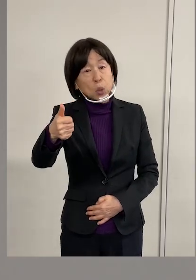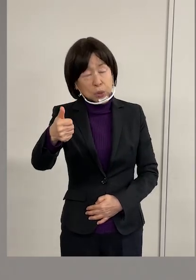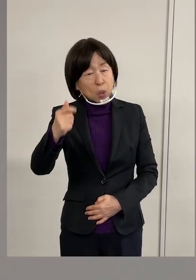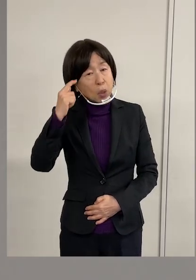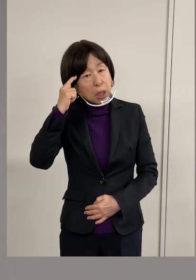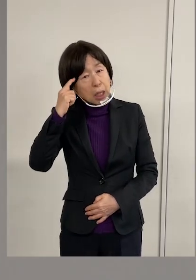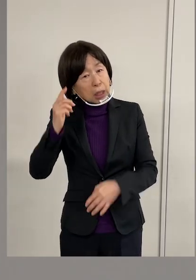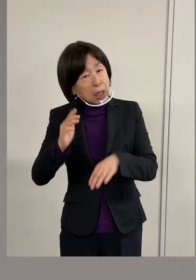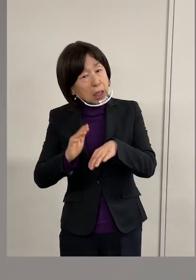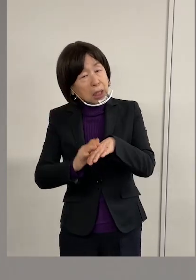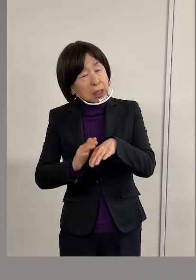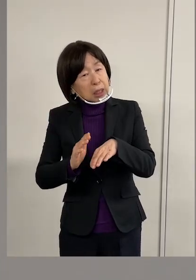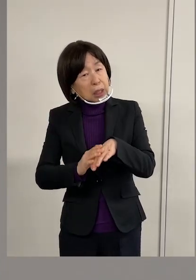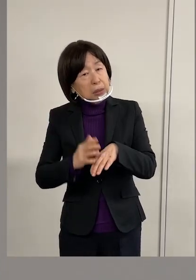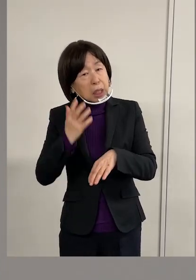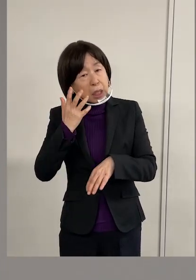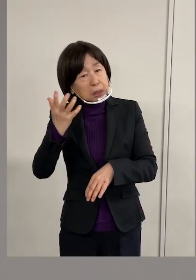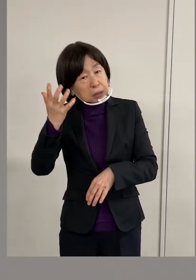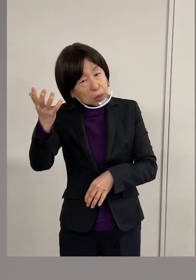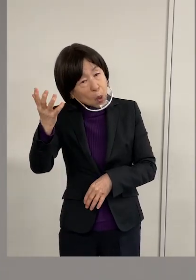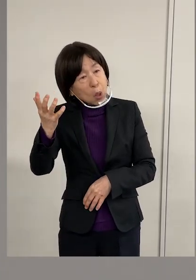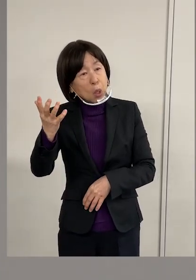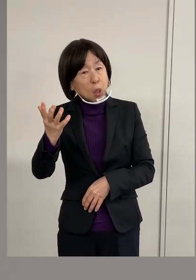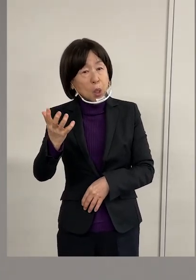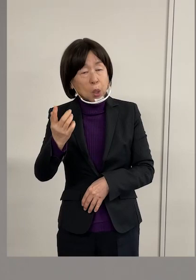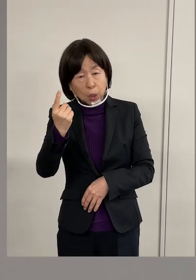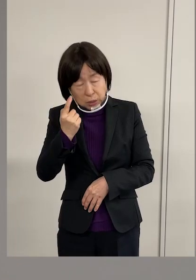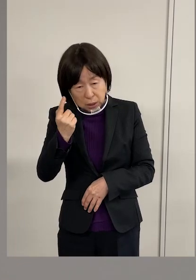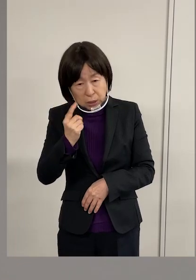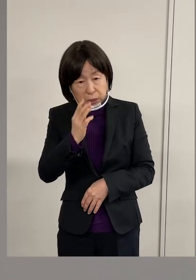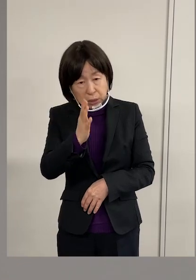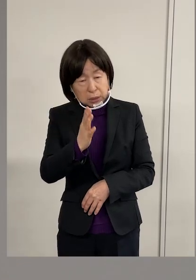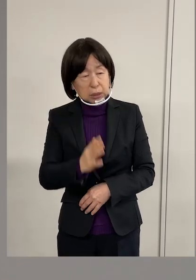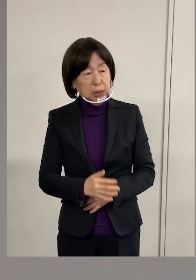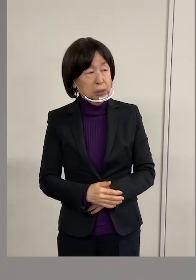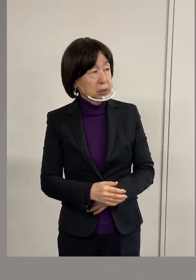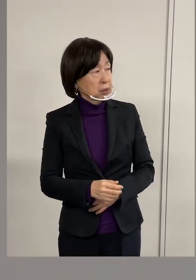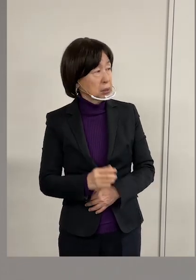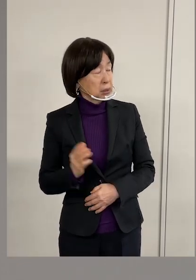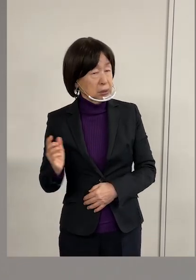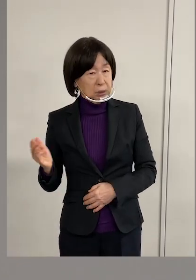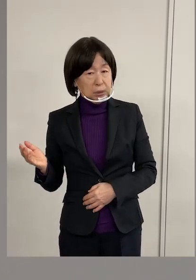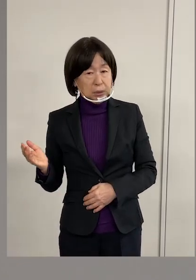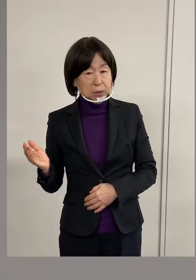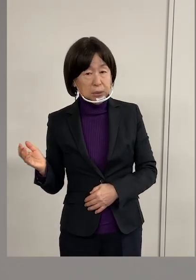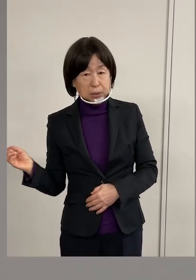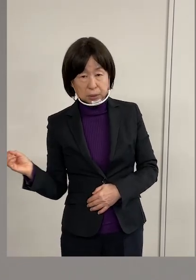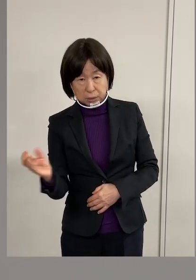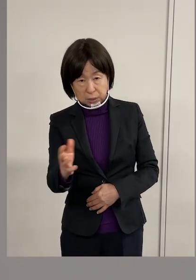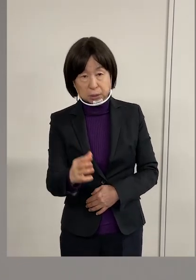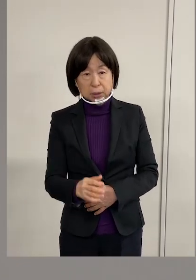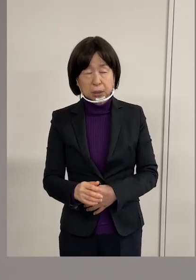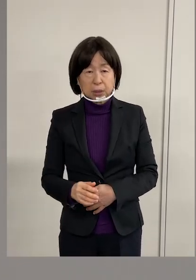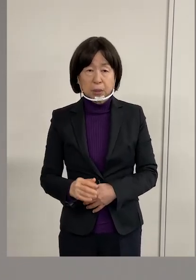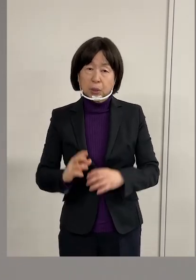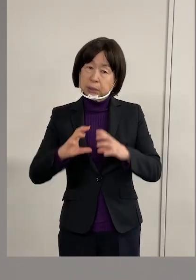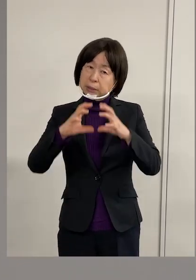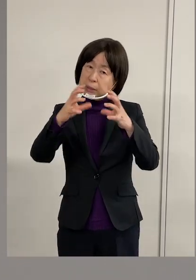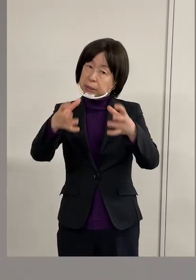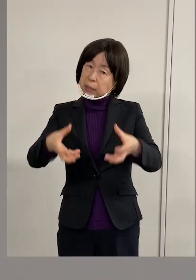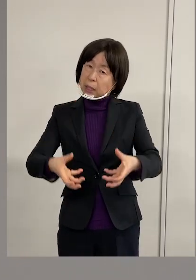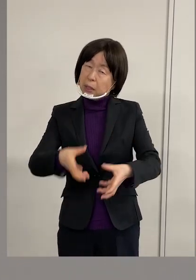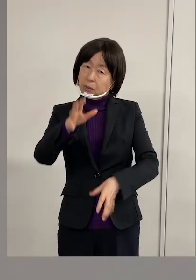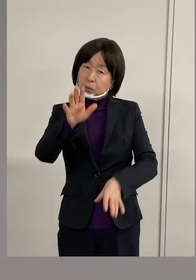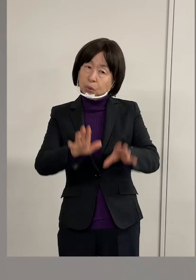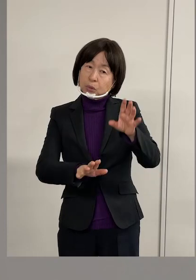というかですね、感想というか、どうでしょうか。 いわゆる世界標準に合わすかどうかというところが一つのポイントだと思